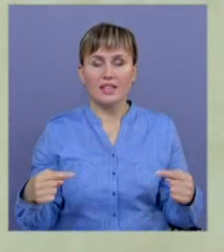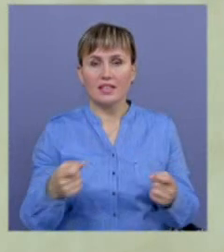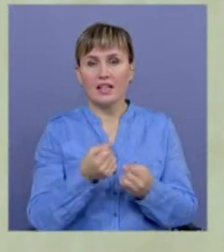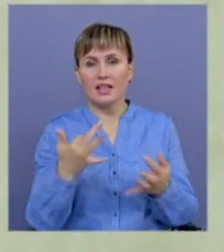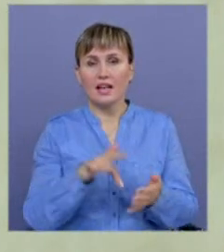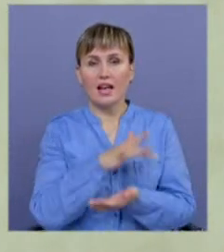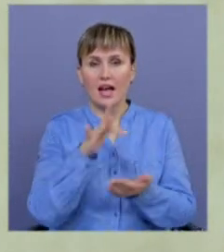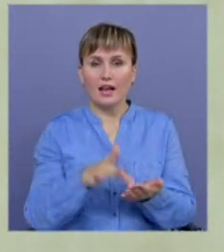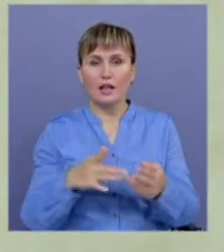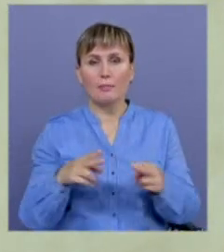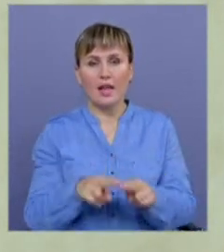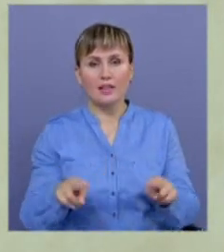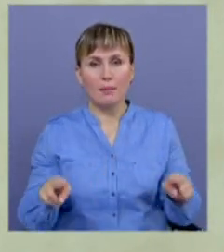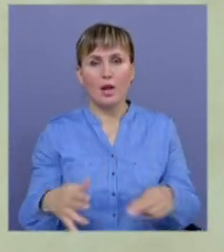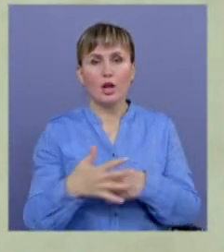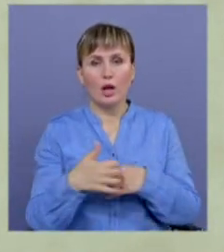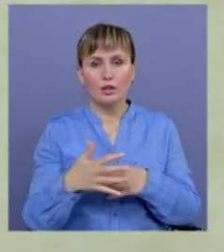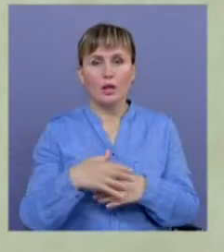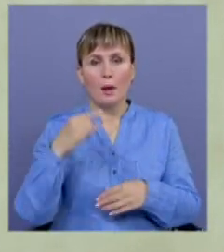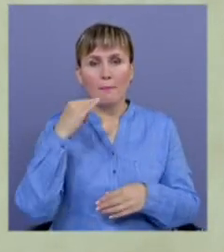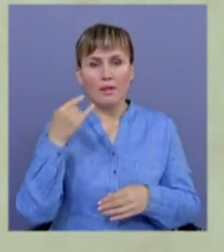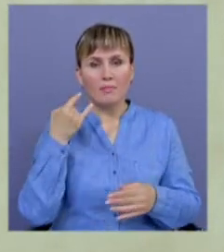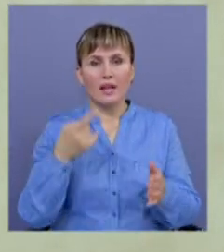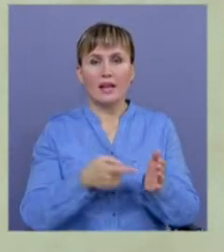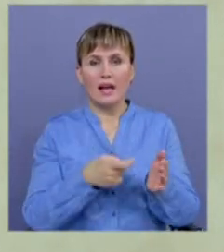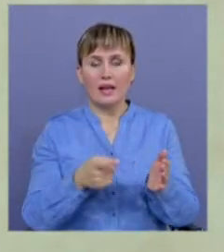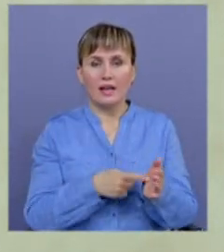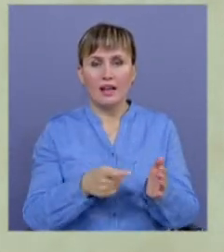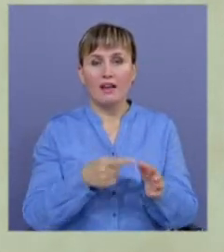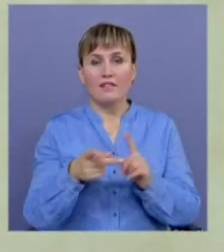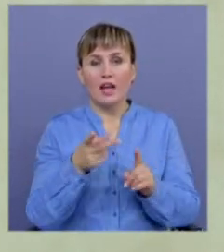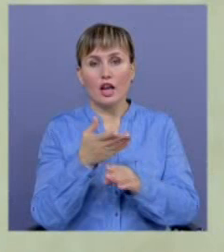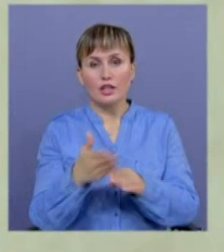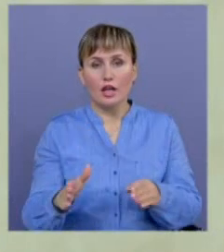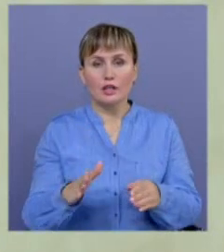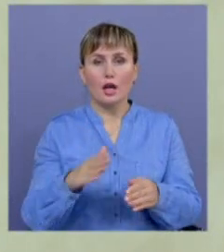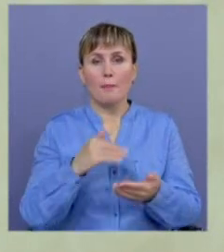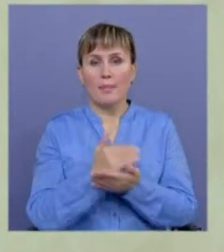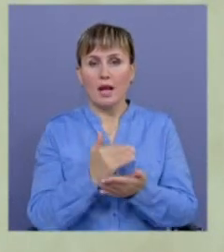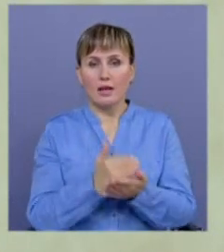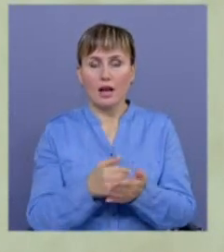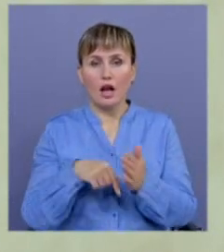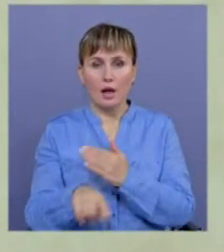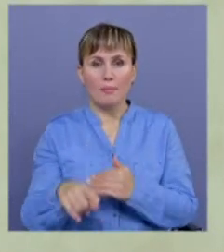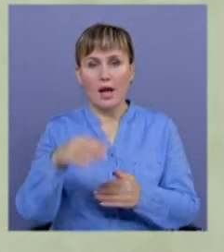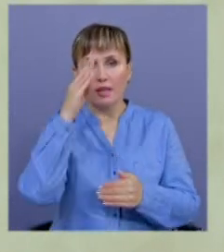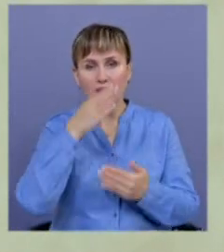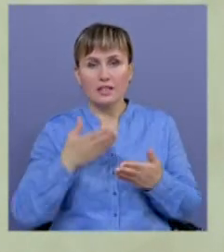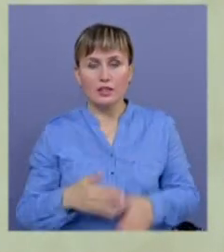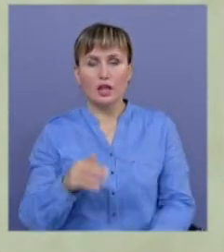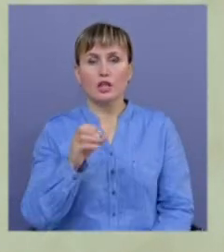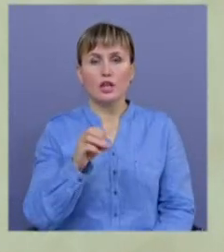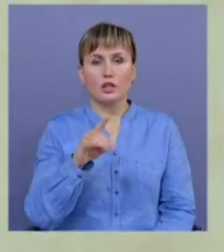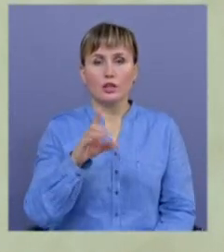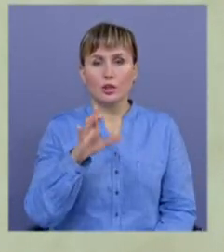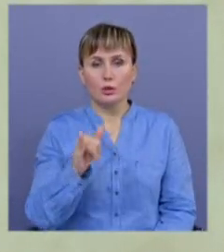нашей столицы – Петропавловске, Кокшетау, Павлодаре, Карганде. Вторая часть нашей программы – «Туган Улькем Житысу». Отец родился в Житысу, и